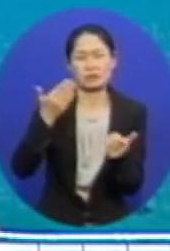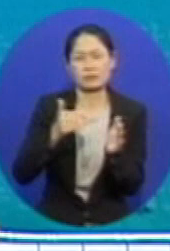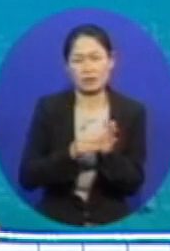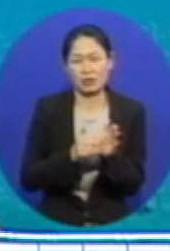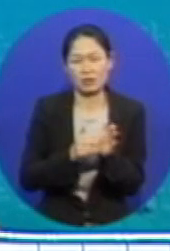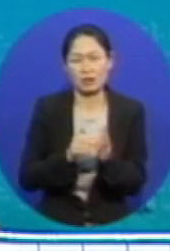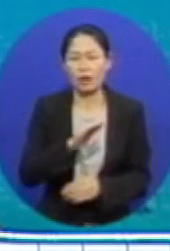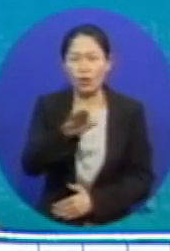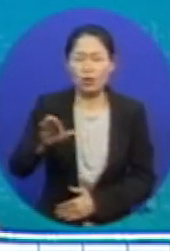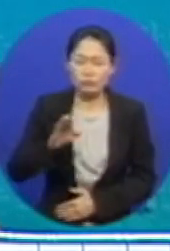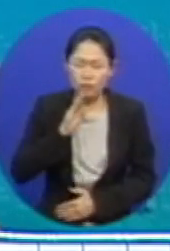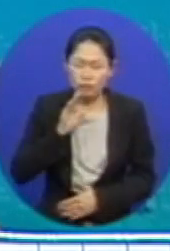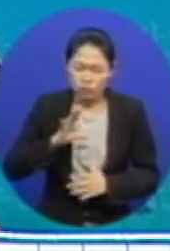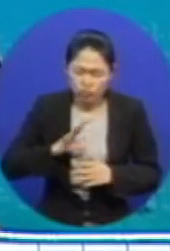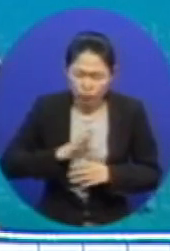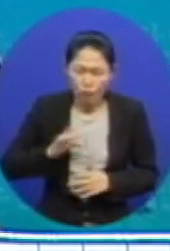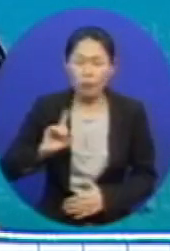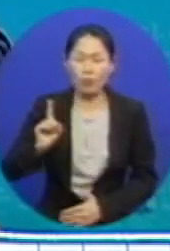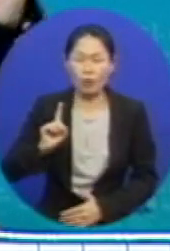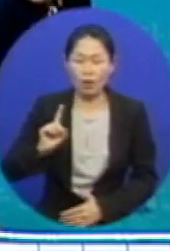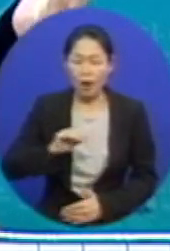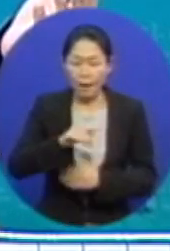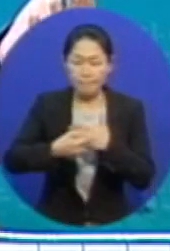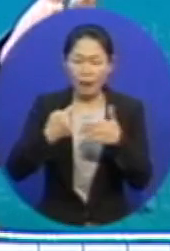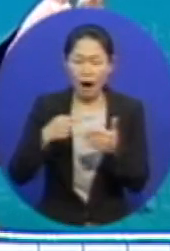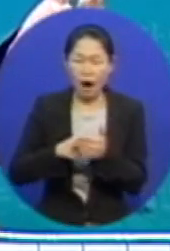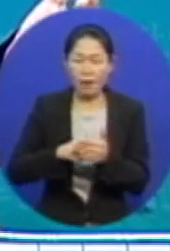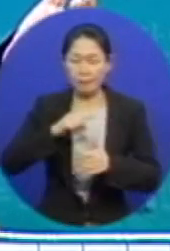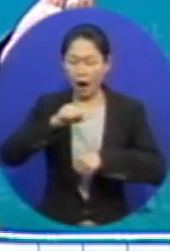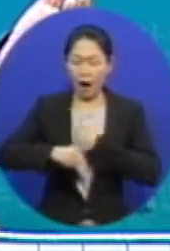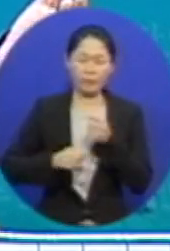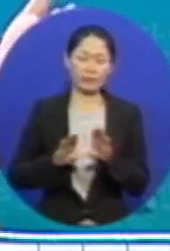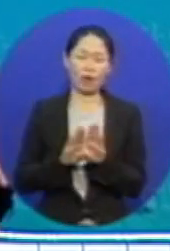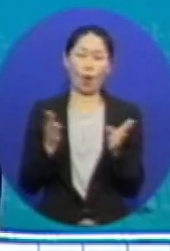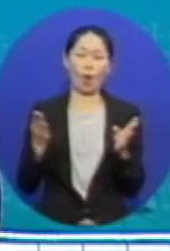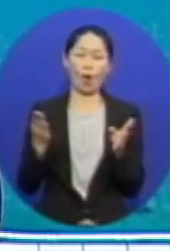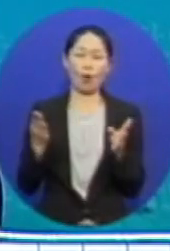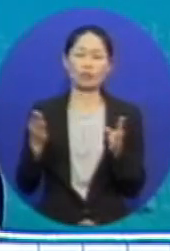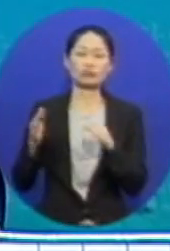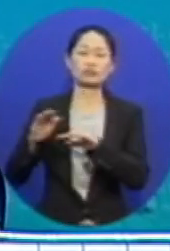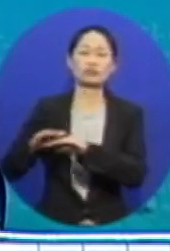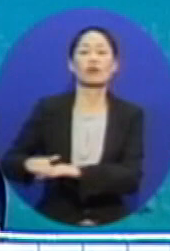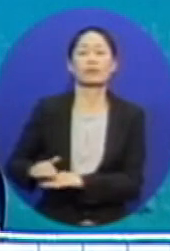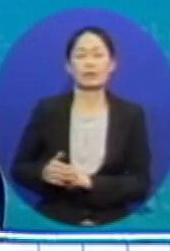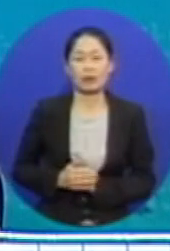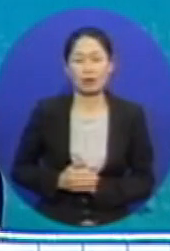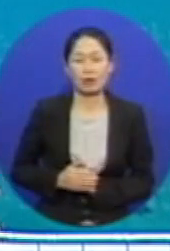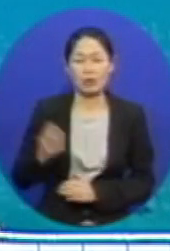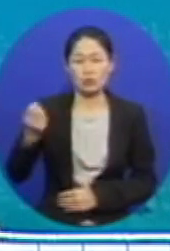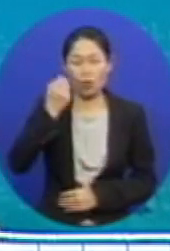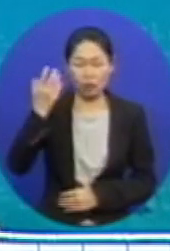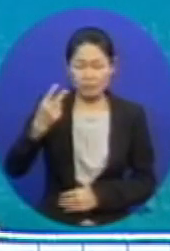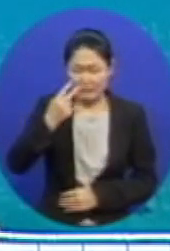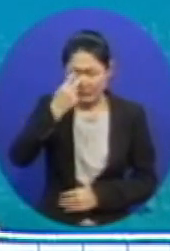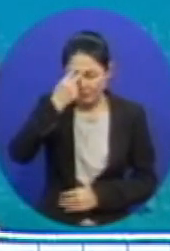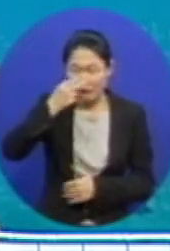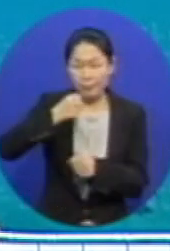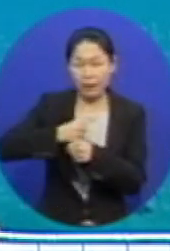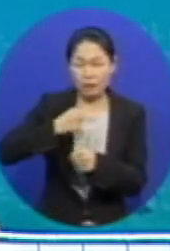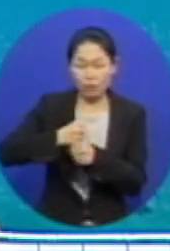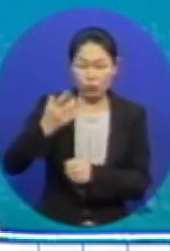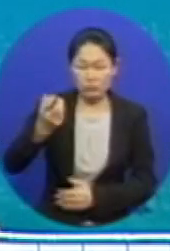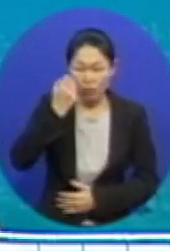것이 여러분의 마음을 아무렇게나 열어 놓는 거예요 성령님을 근심하게 하고